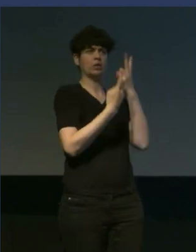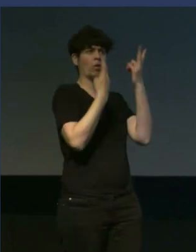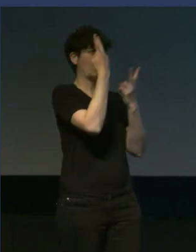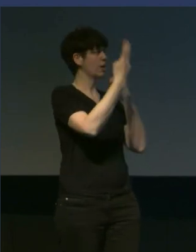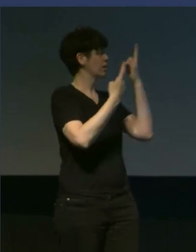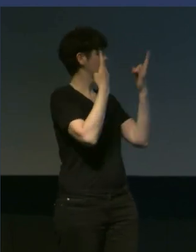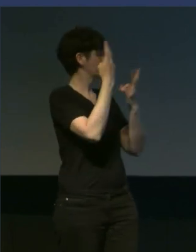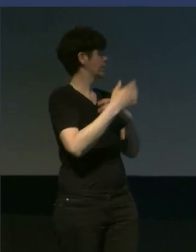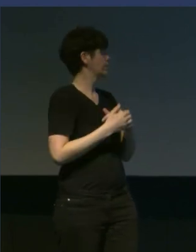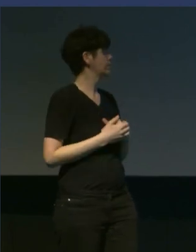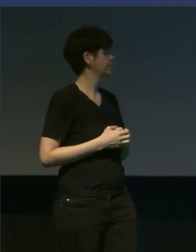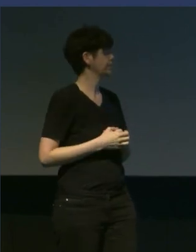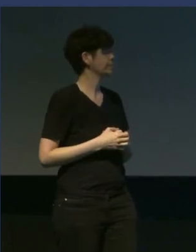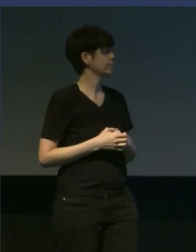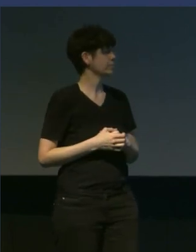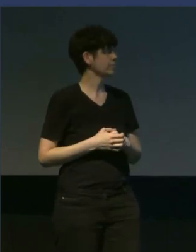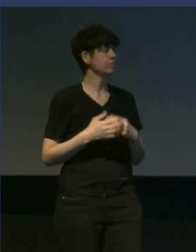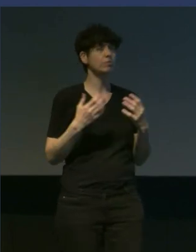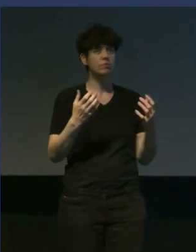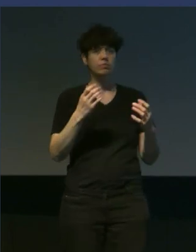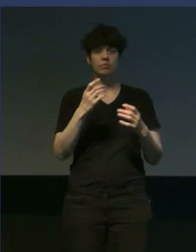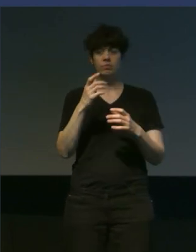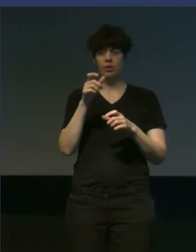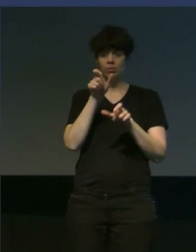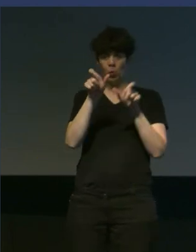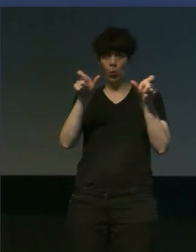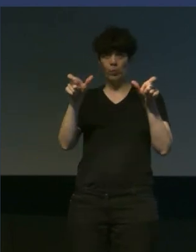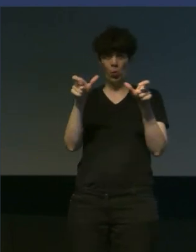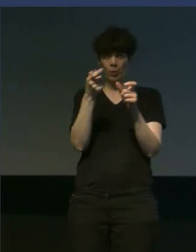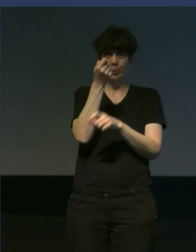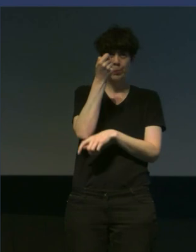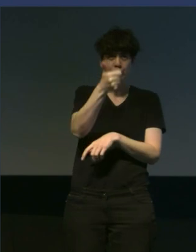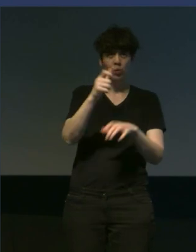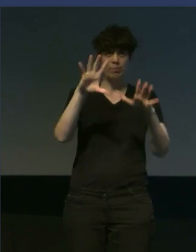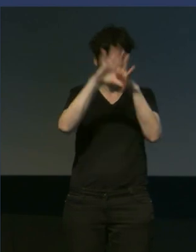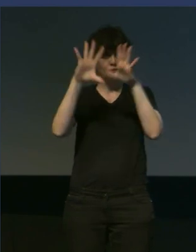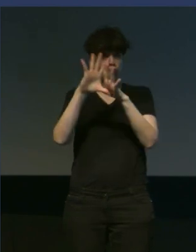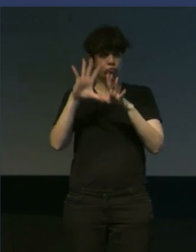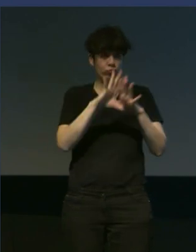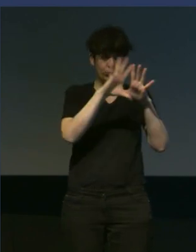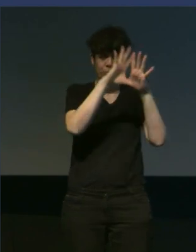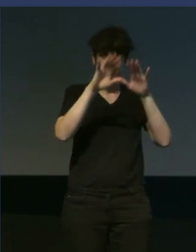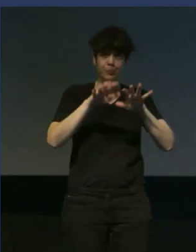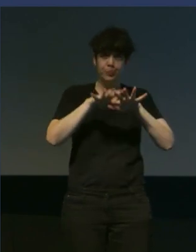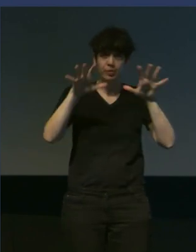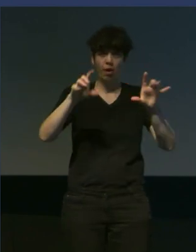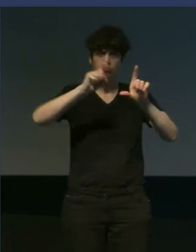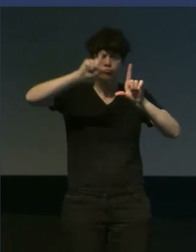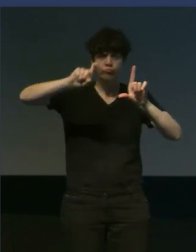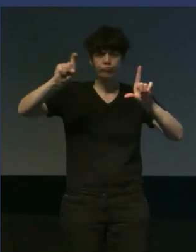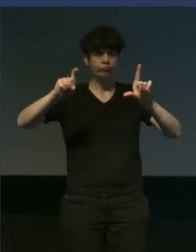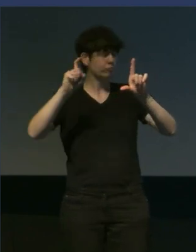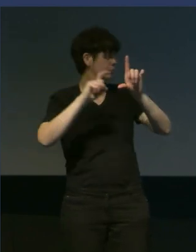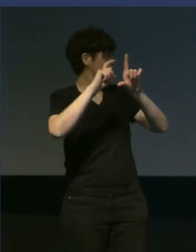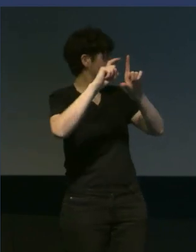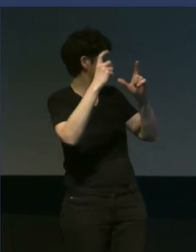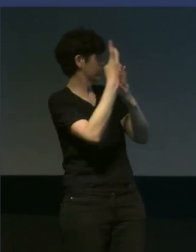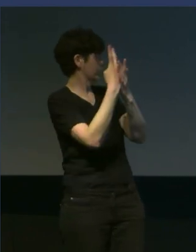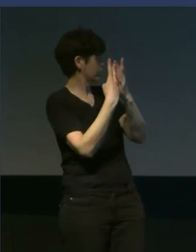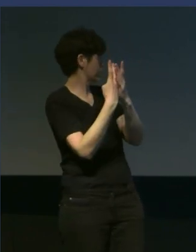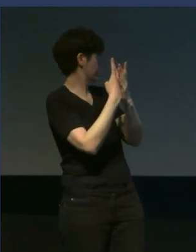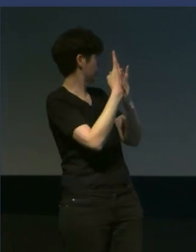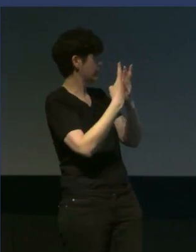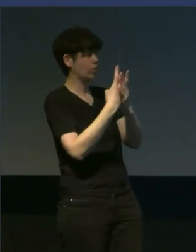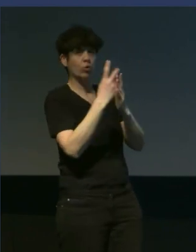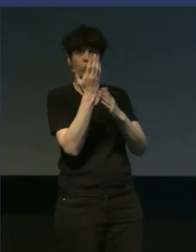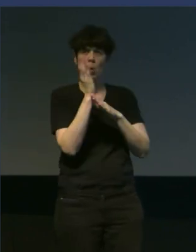de communiquer avec très peu de mots, avec des images, avec des graphiques pour montrer à quel point c'est juste ce qu'il raconte,